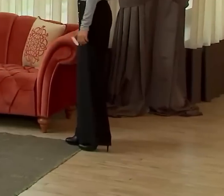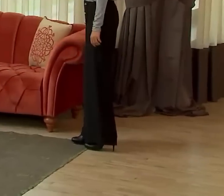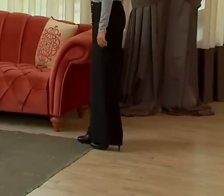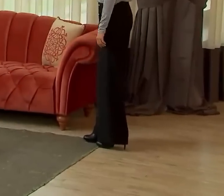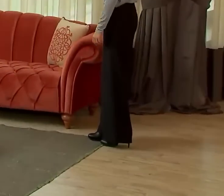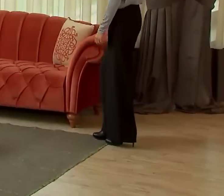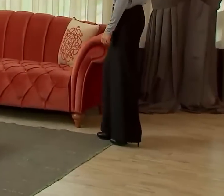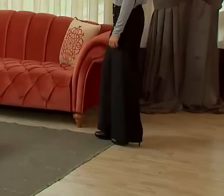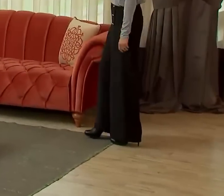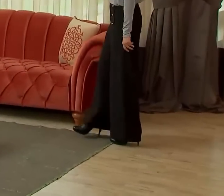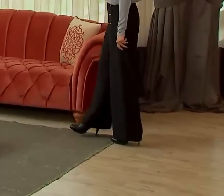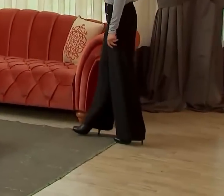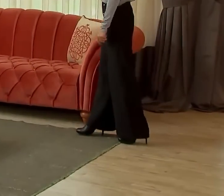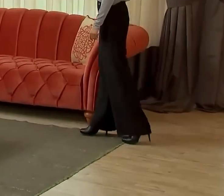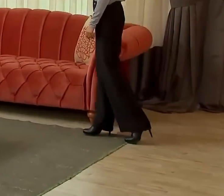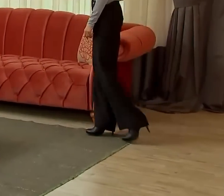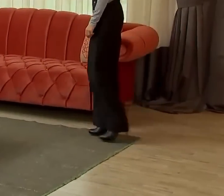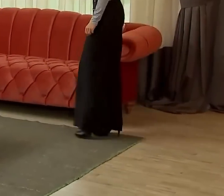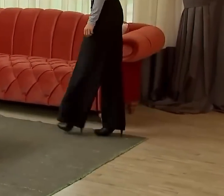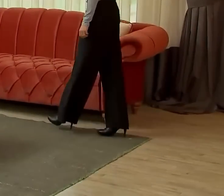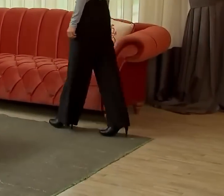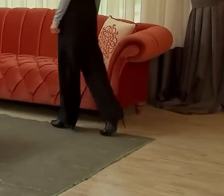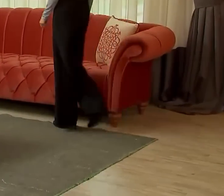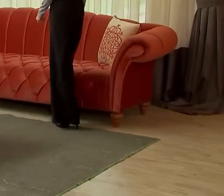Koltuğa geçiyor. Hareketleri hala tavırlı, bozuk.